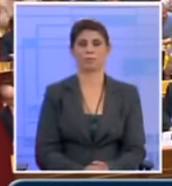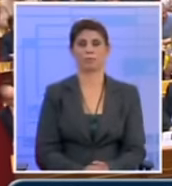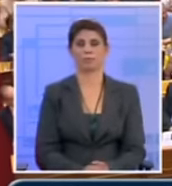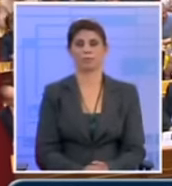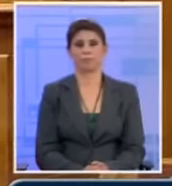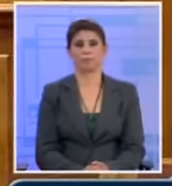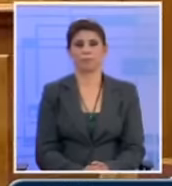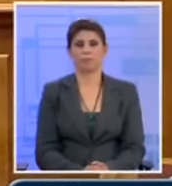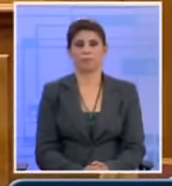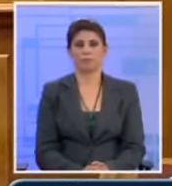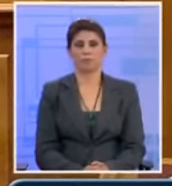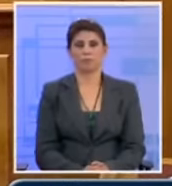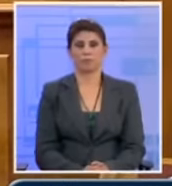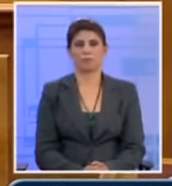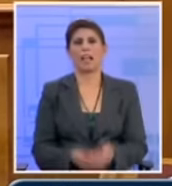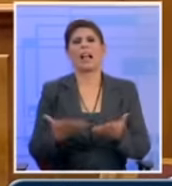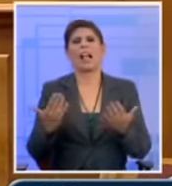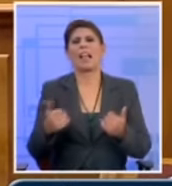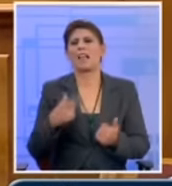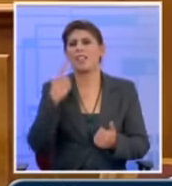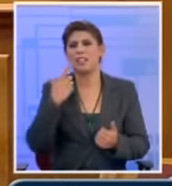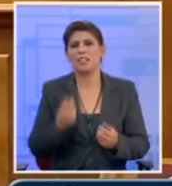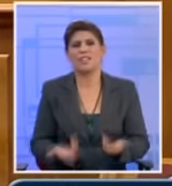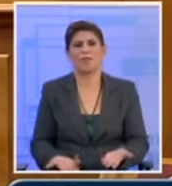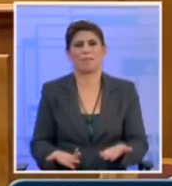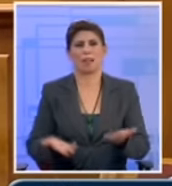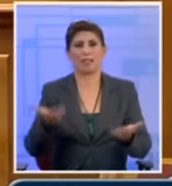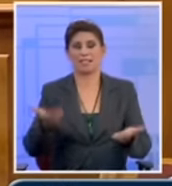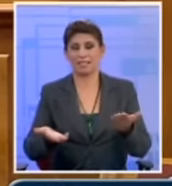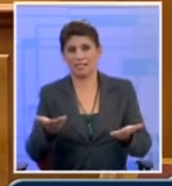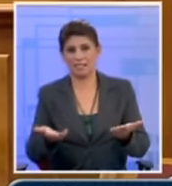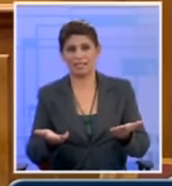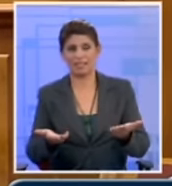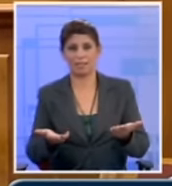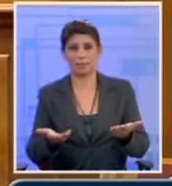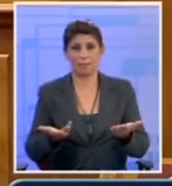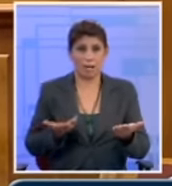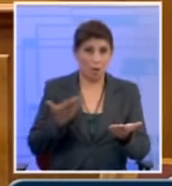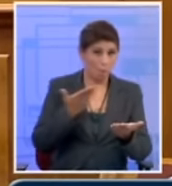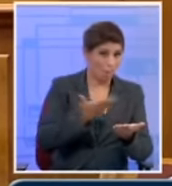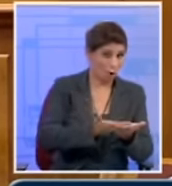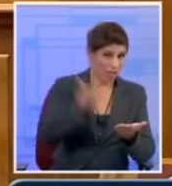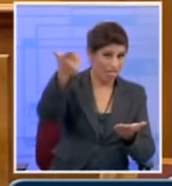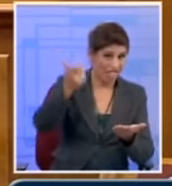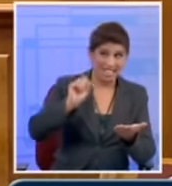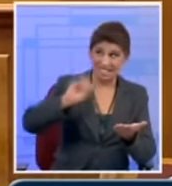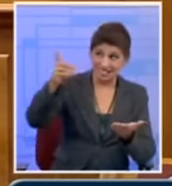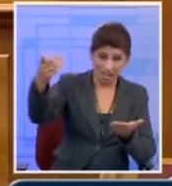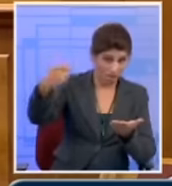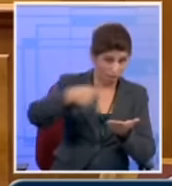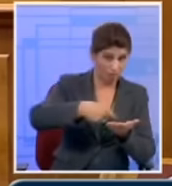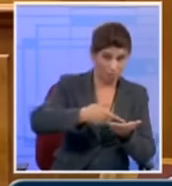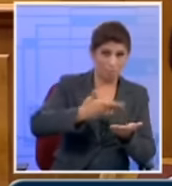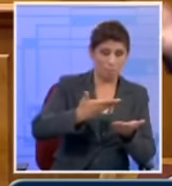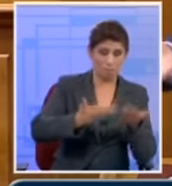Είναι άσκοπο λοιπόν να συγκρίνετε την πρόταση των δανειστών με